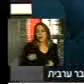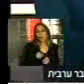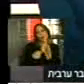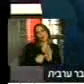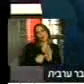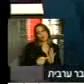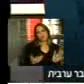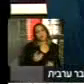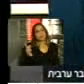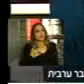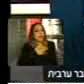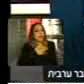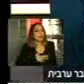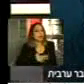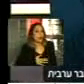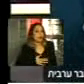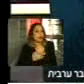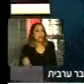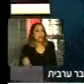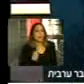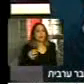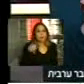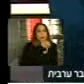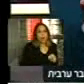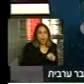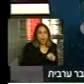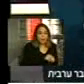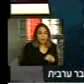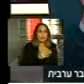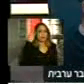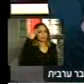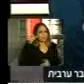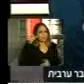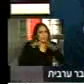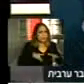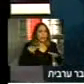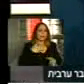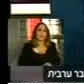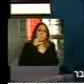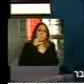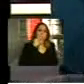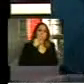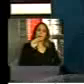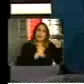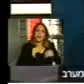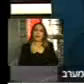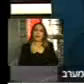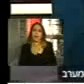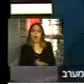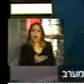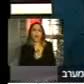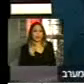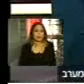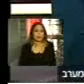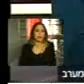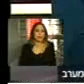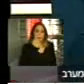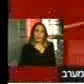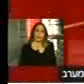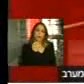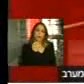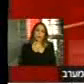רוצה שמישהו מהרב שנחשף לאסלאם, ככה היית רוצה שהוא ידבר ויתנהג, וזה מן סוג הפנים שהיית רוצה שיוצגו כלפי חוץ, נכון? הוא